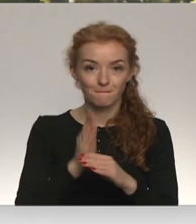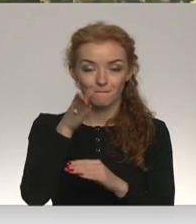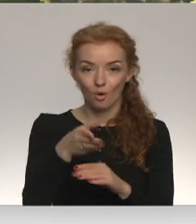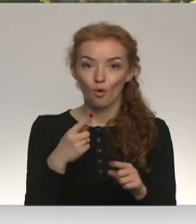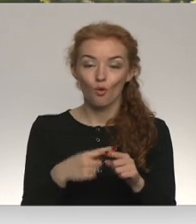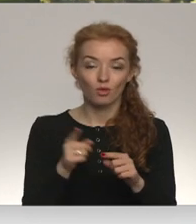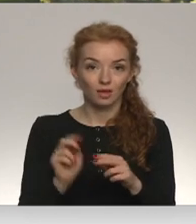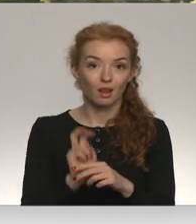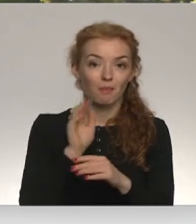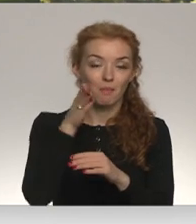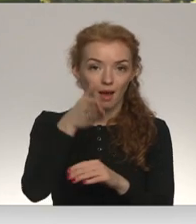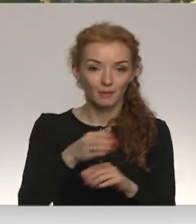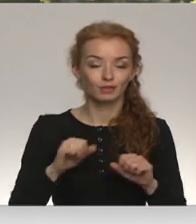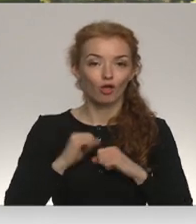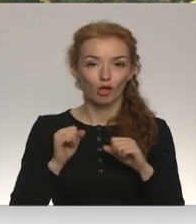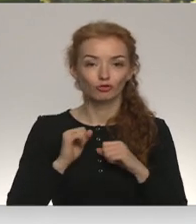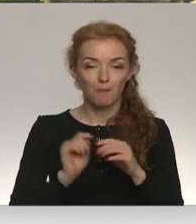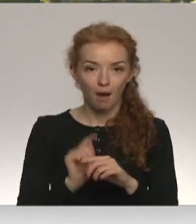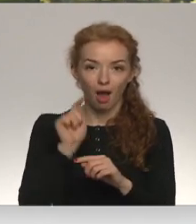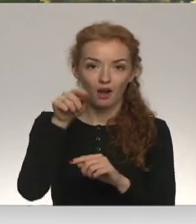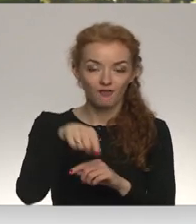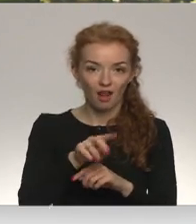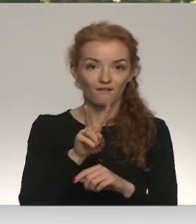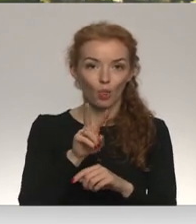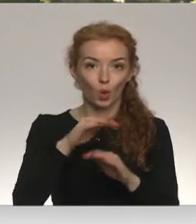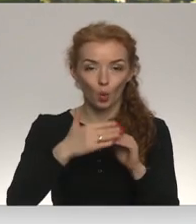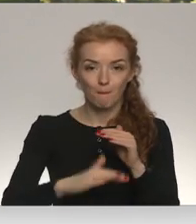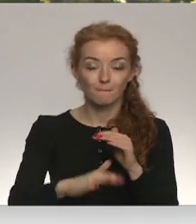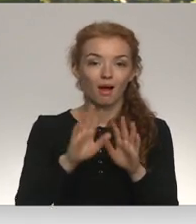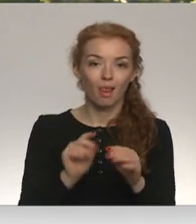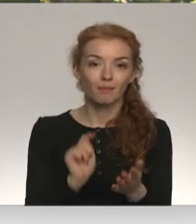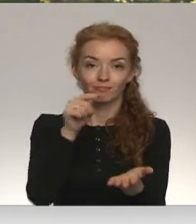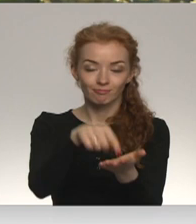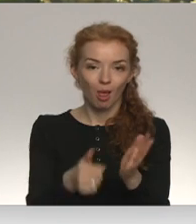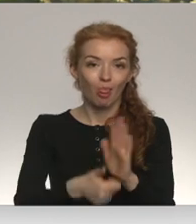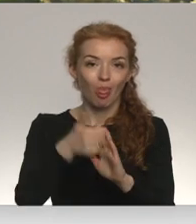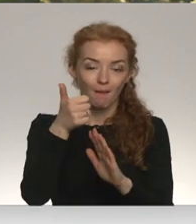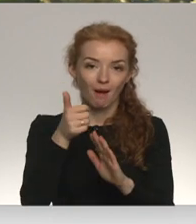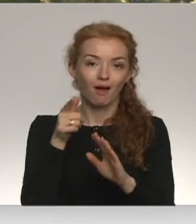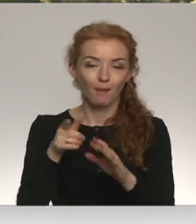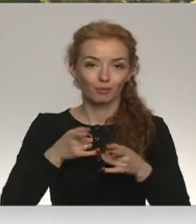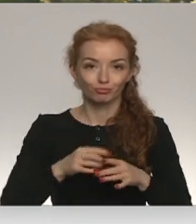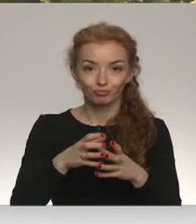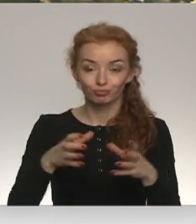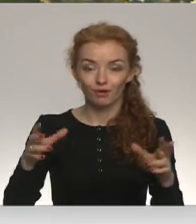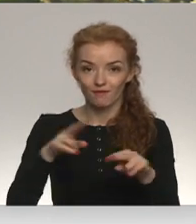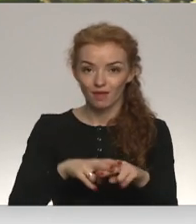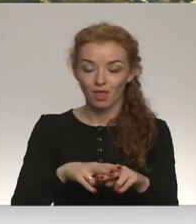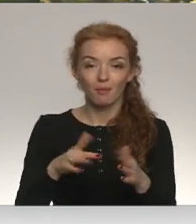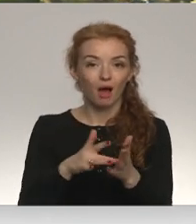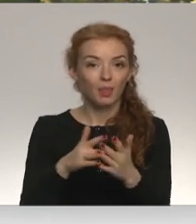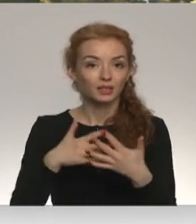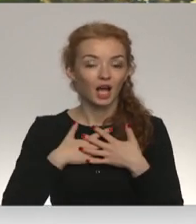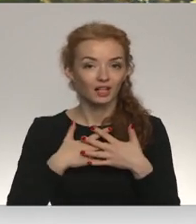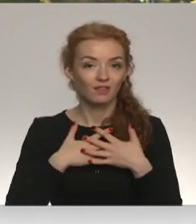Vimbas lecot, ārpus ūdens cenšas pārvarēt ventas rumbu, lai tiktu uz labākām nārsta vietām. Kādas aktivitātes notiek, lai